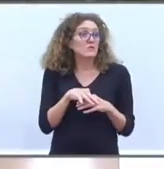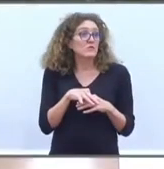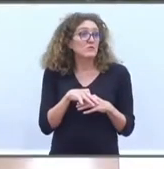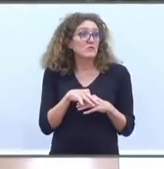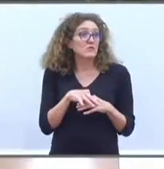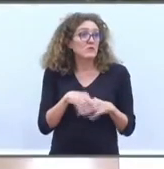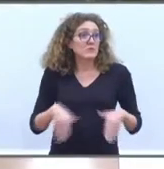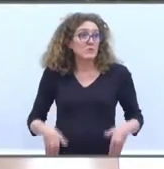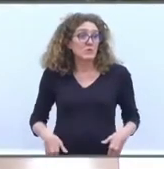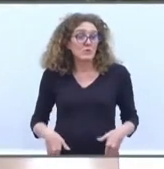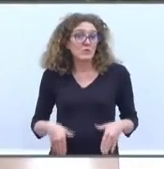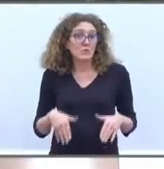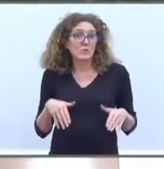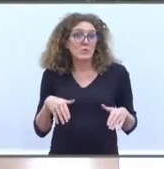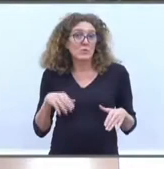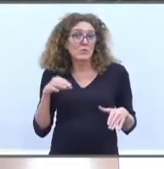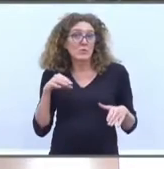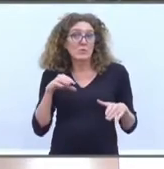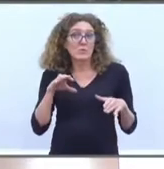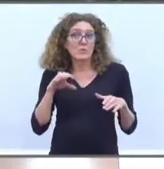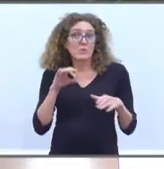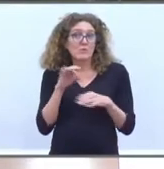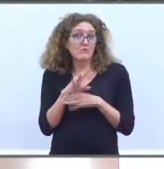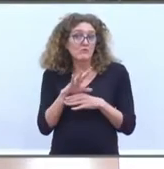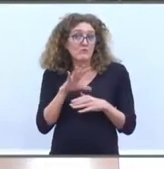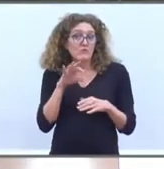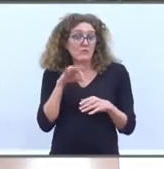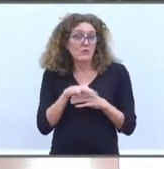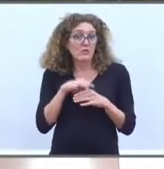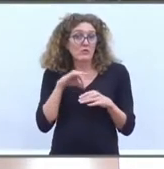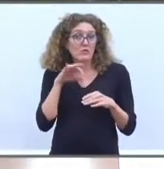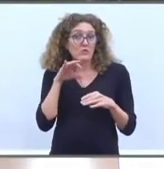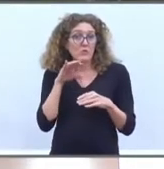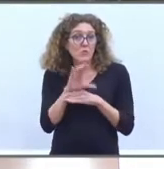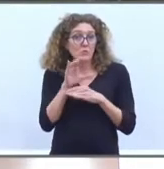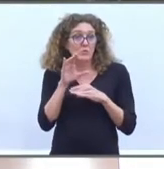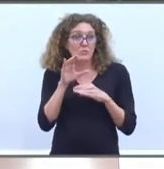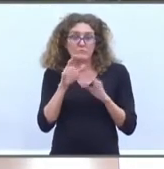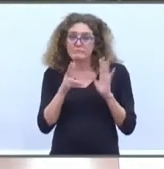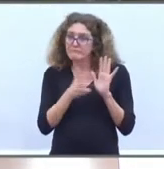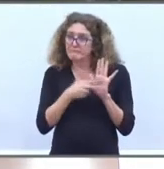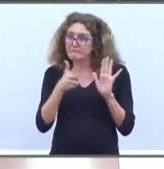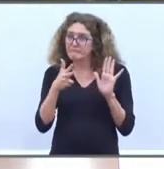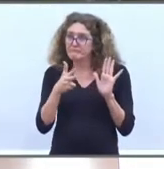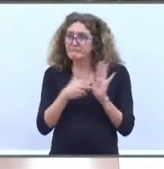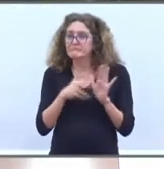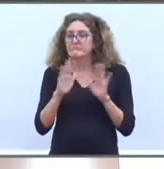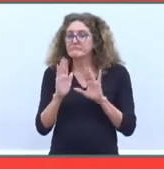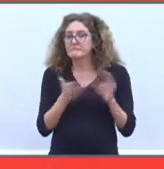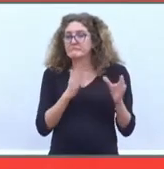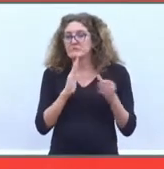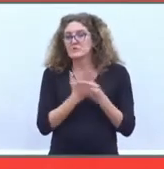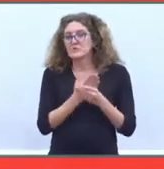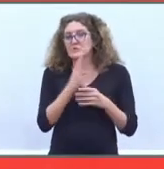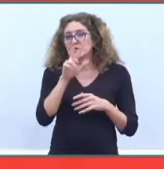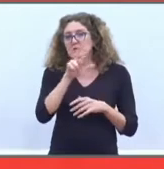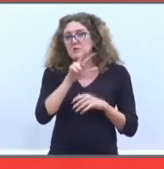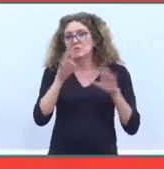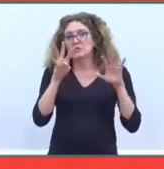des abstentions, des refus de prendre part au vote, des oppositions ? Une unanimité. Affaire numéro